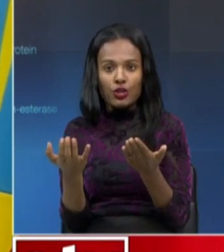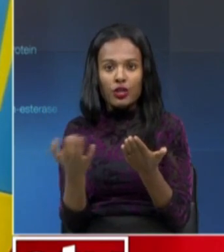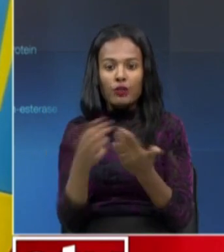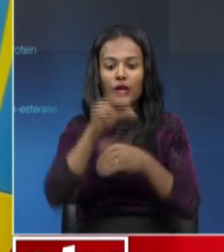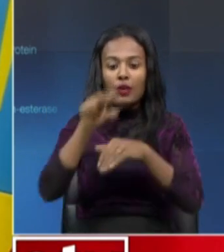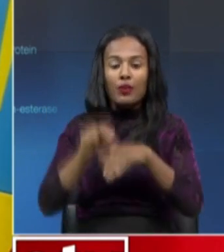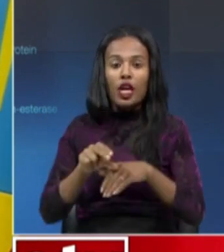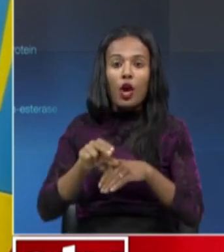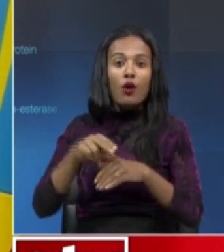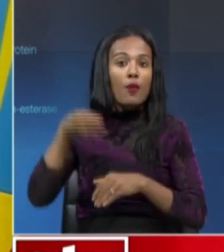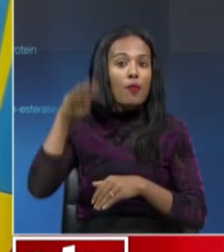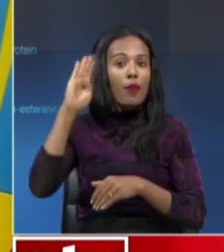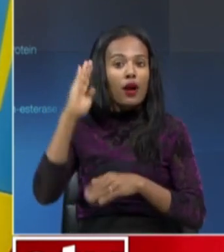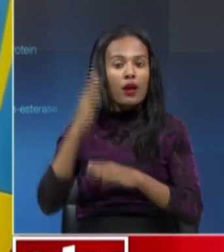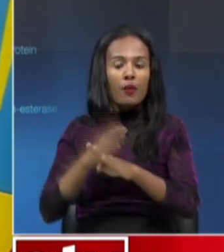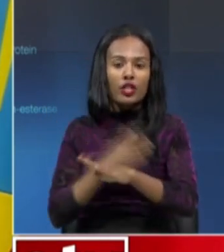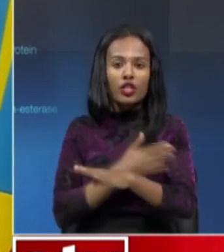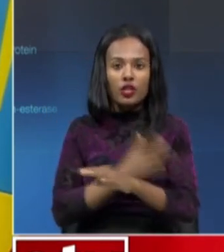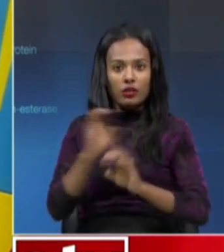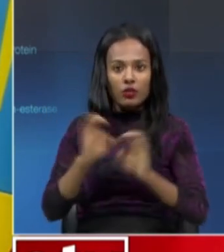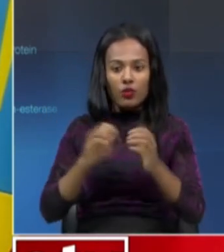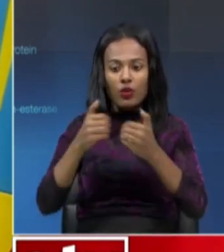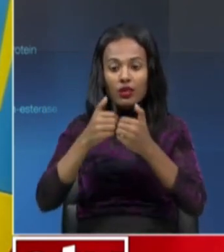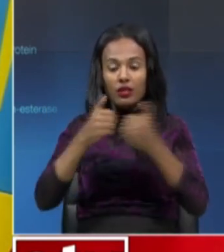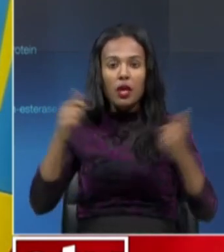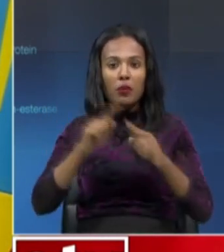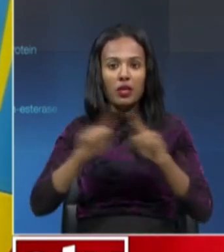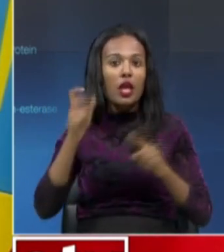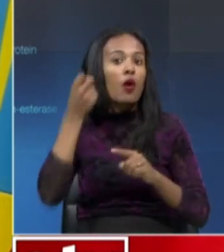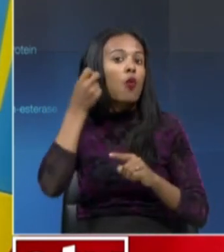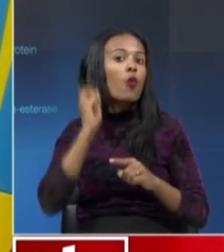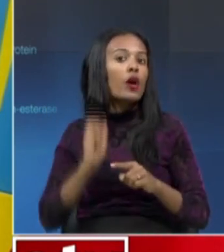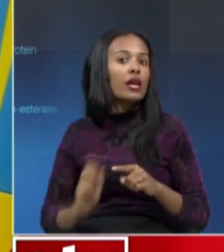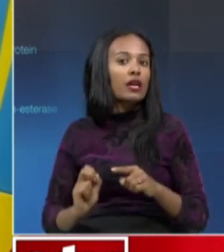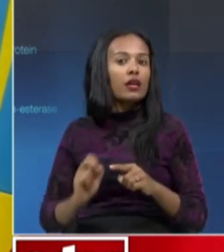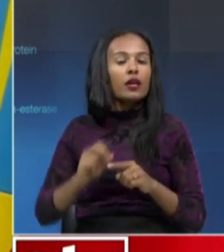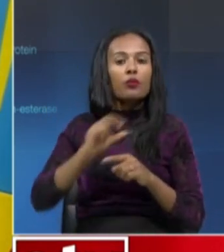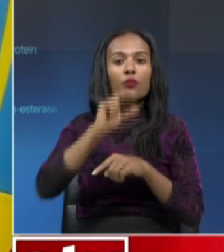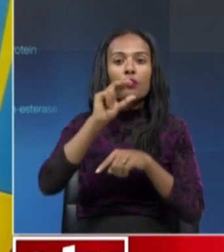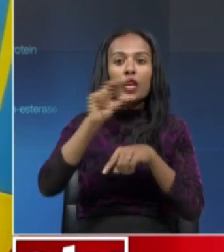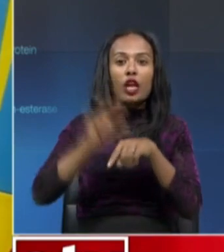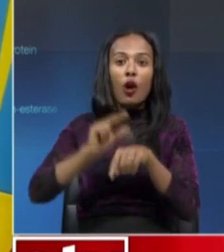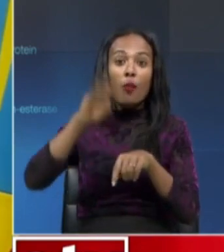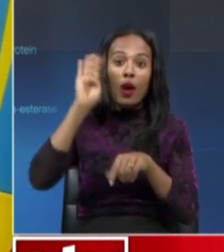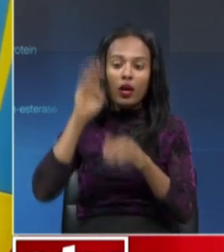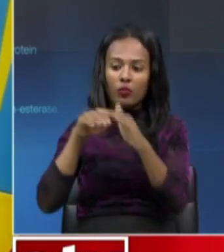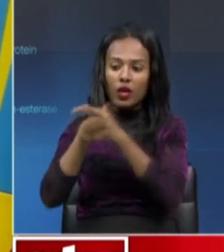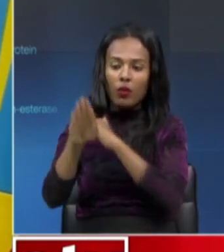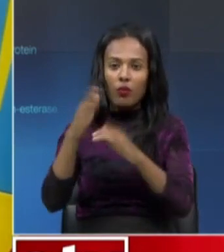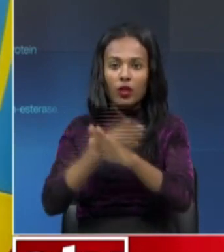በብሔራዊ ባንክ ማሻሻያ ተደርጎላቸው በተለይም ወርቅ ወደ ብሔራዊ ባንክ የሚገባበት መንገድ የማሻሻያ ውሳኔ ተወስኗል።